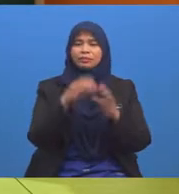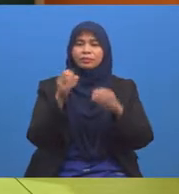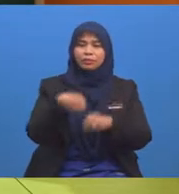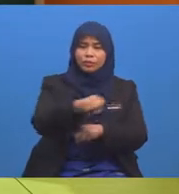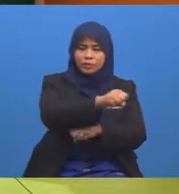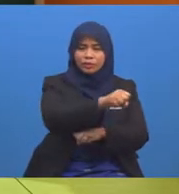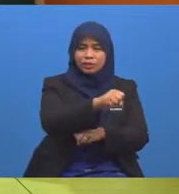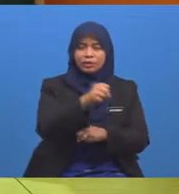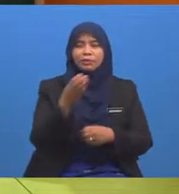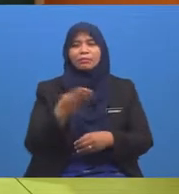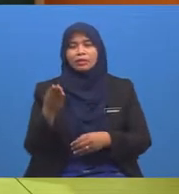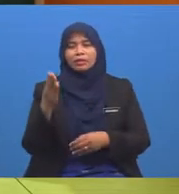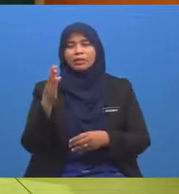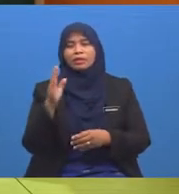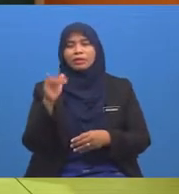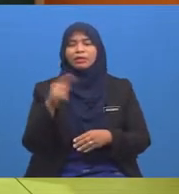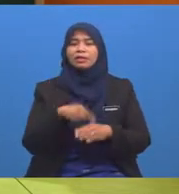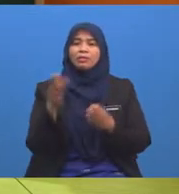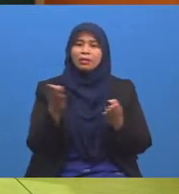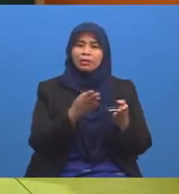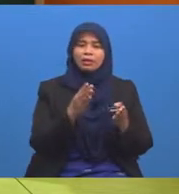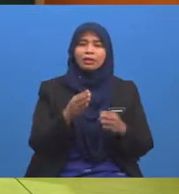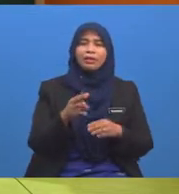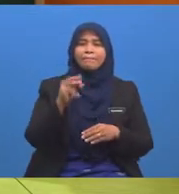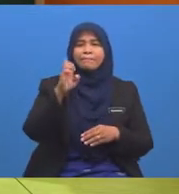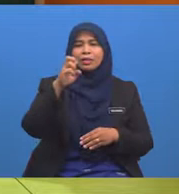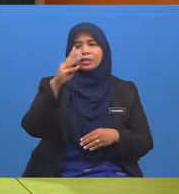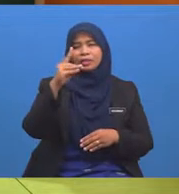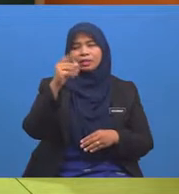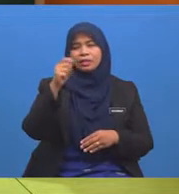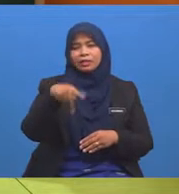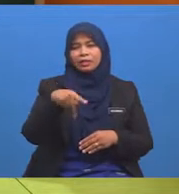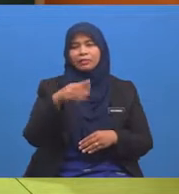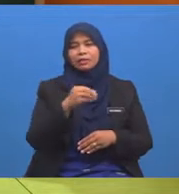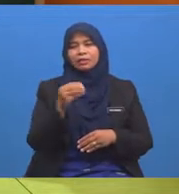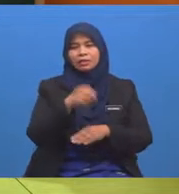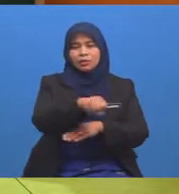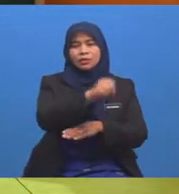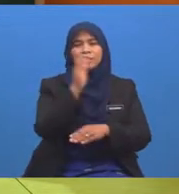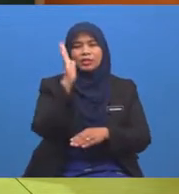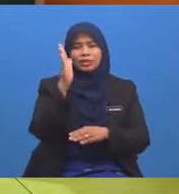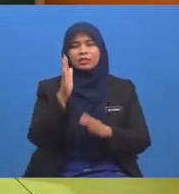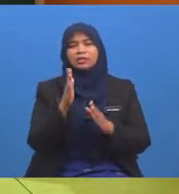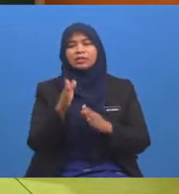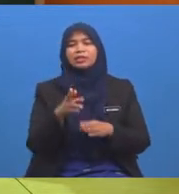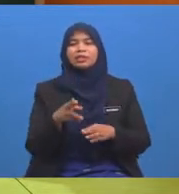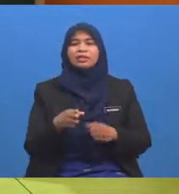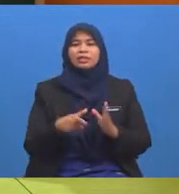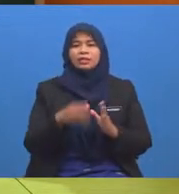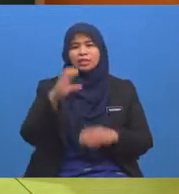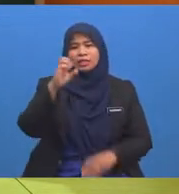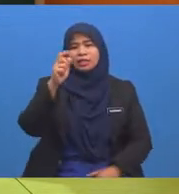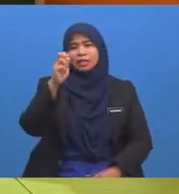yang dibawa akan mendap di dasar sungai dan sungai menjadi cetek, serta isi padu sungai yang